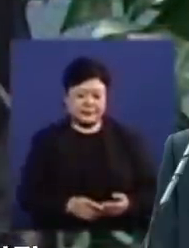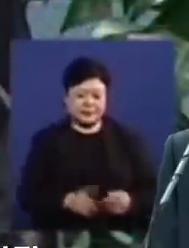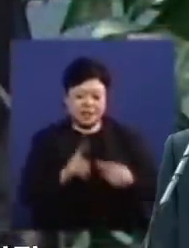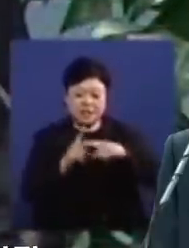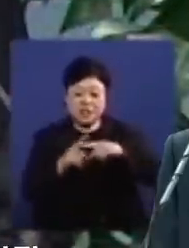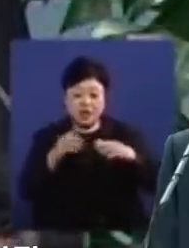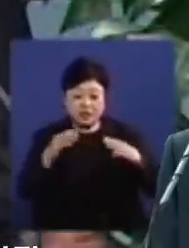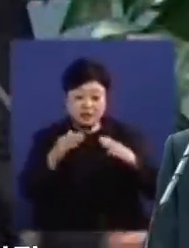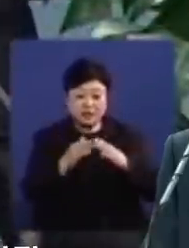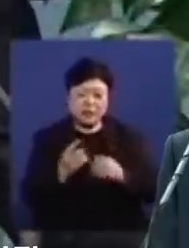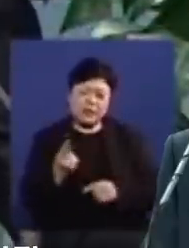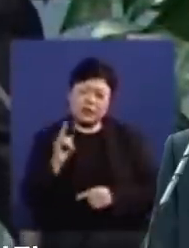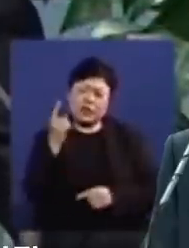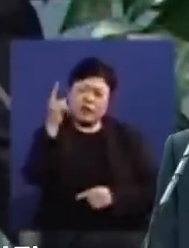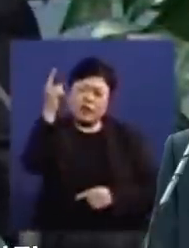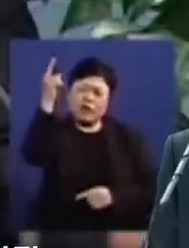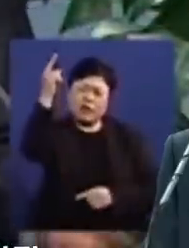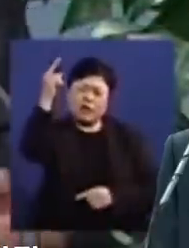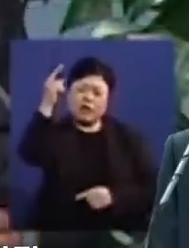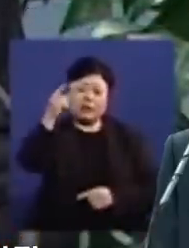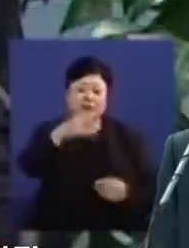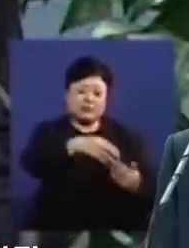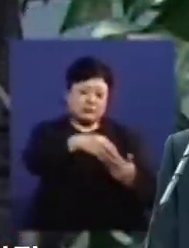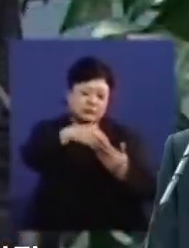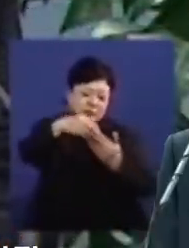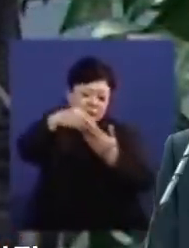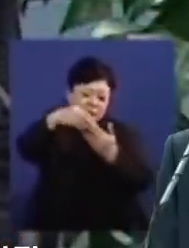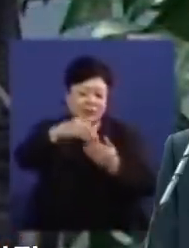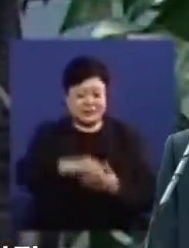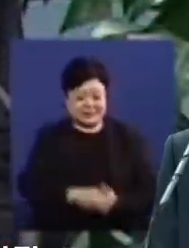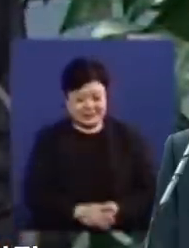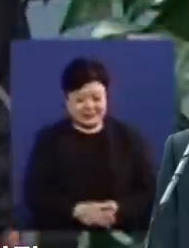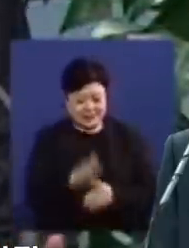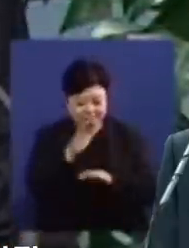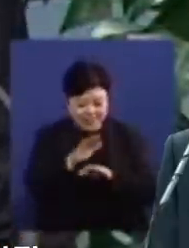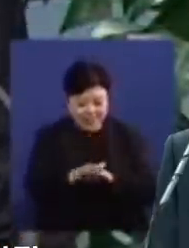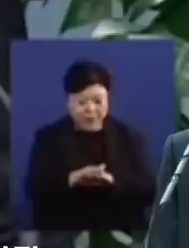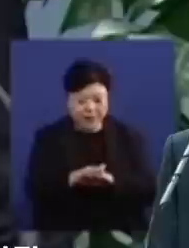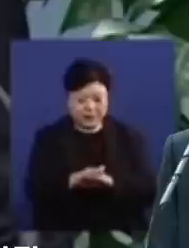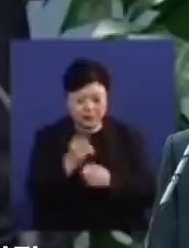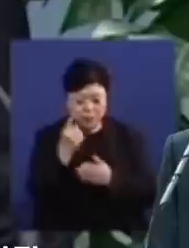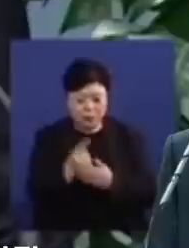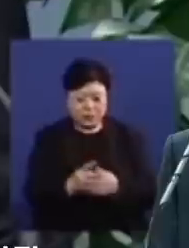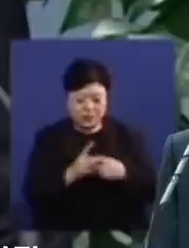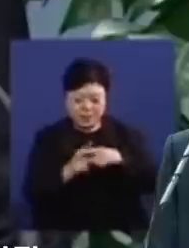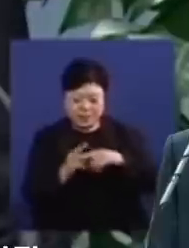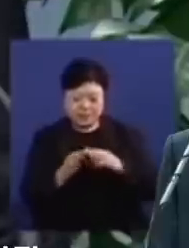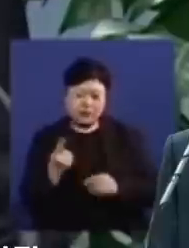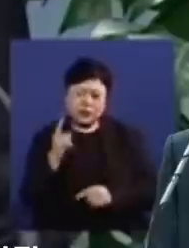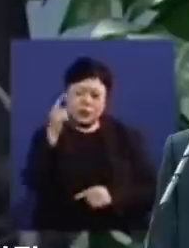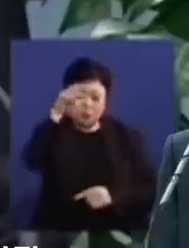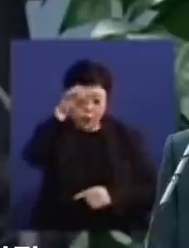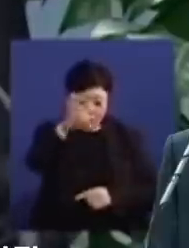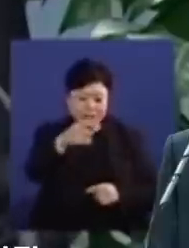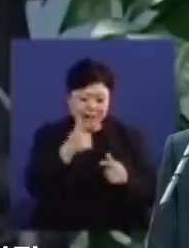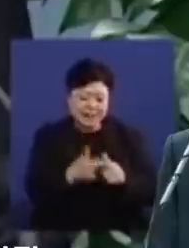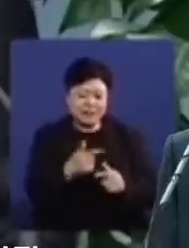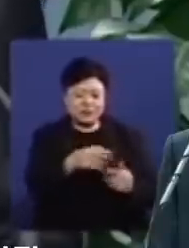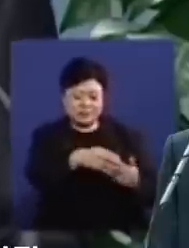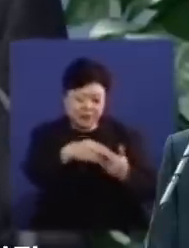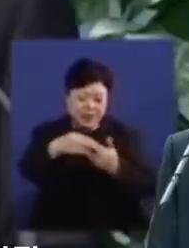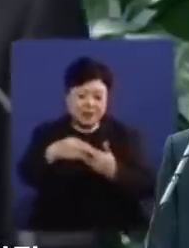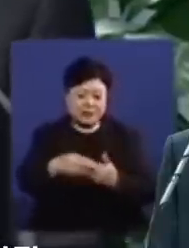성전입니다. 모든 사람이 와서 예배 보러 왔다가 갔다 하는 이 성전의 뾰충탑에 예수님을 세워놓고